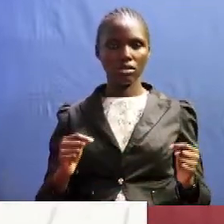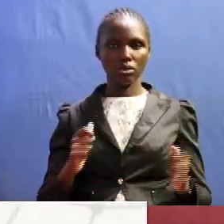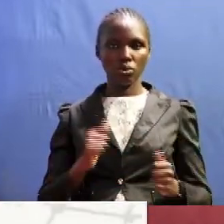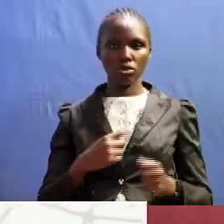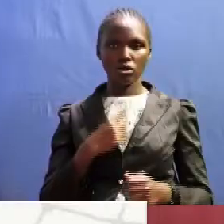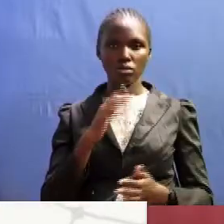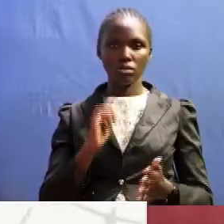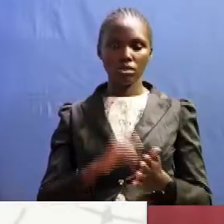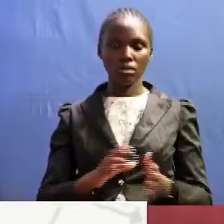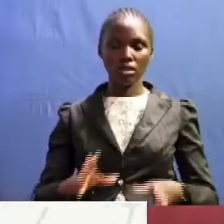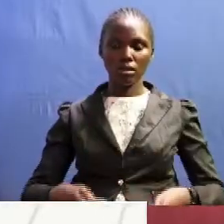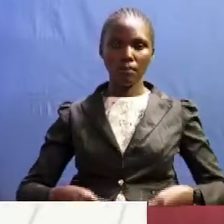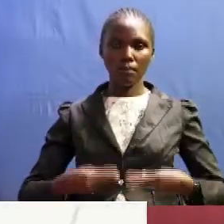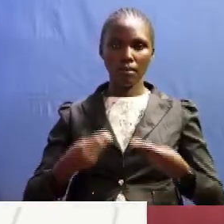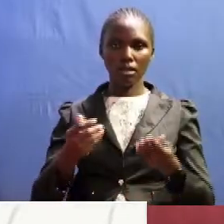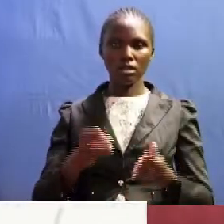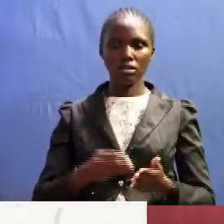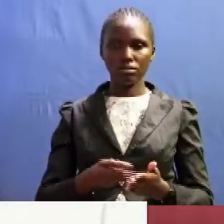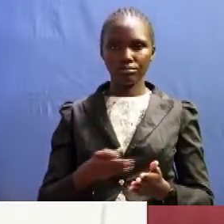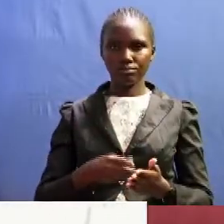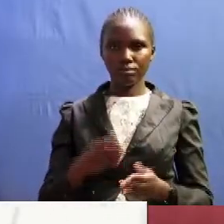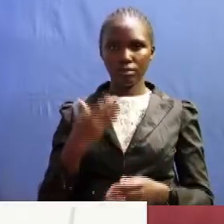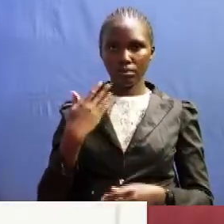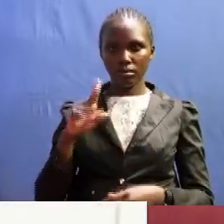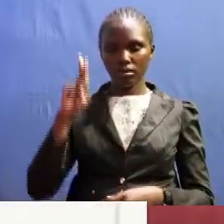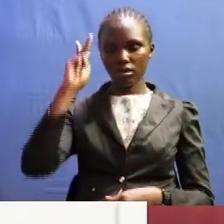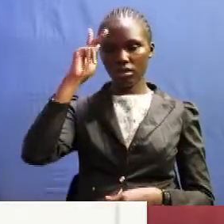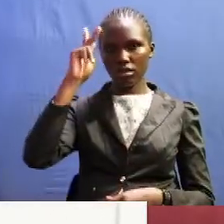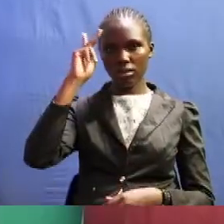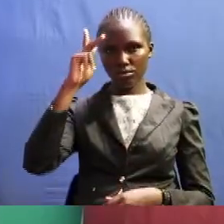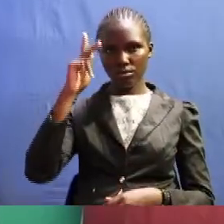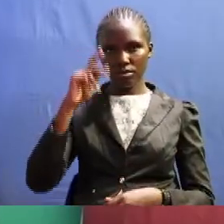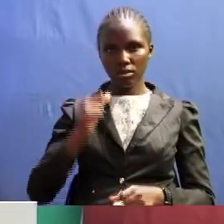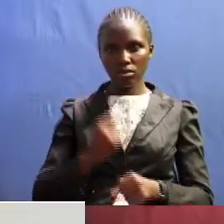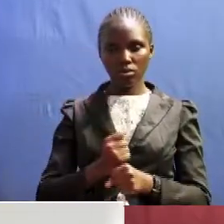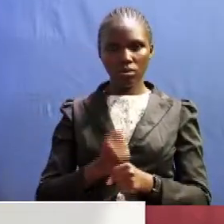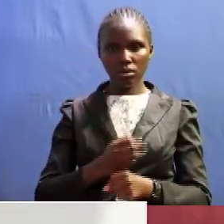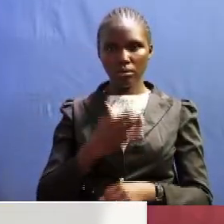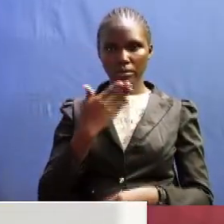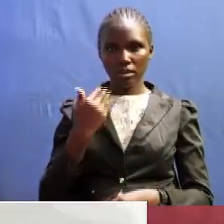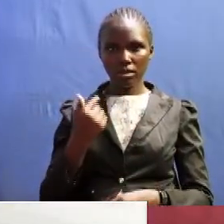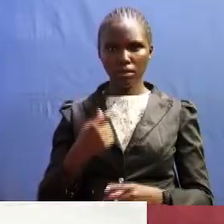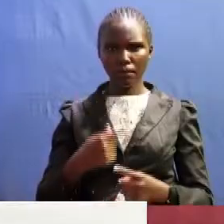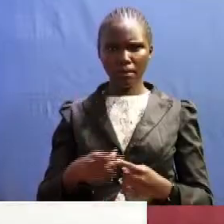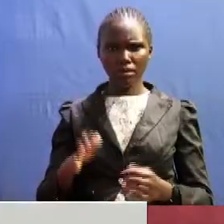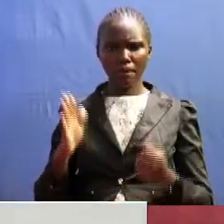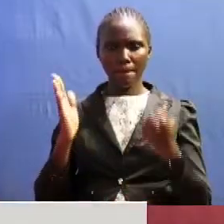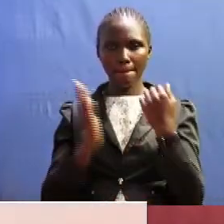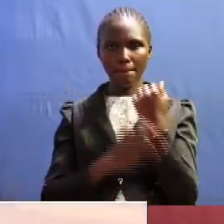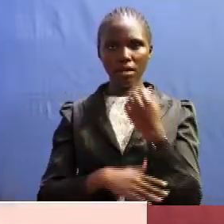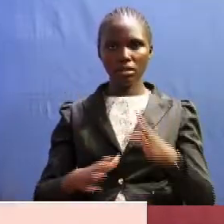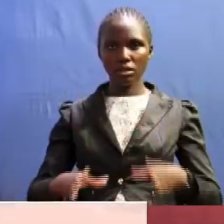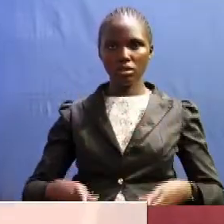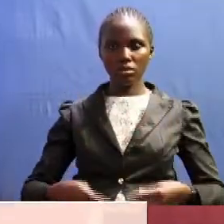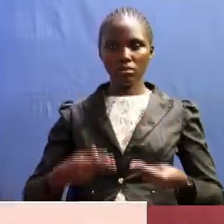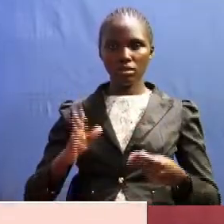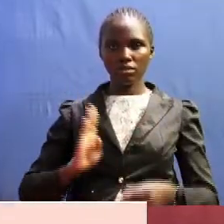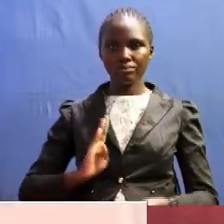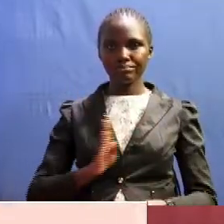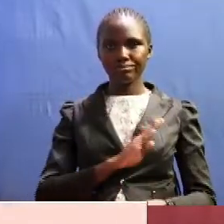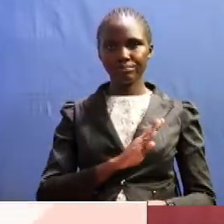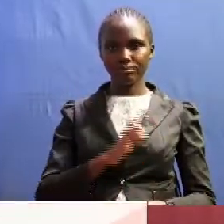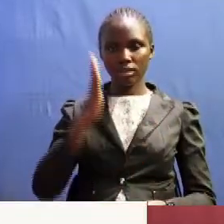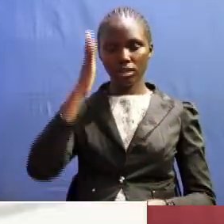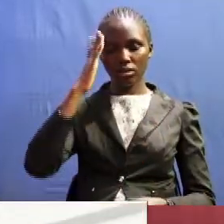tumepitisha hizo pesa zote kwa kaunti ya Kiambu na tunafanya kazi. Na ni vibaya tuwe tumempitisha pesa kwa bunge halafu